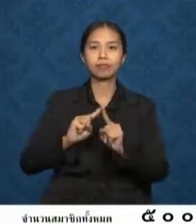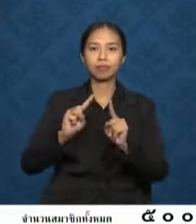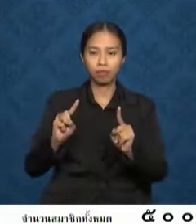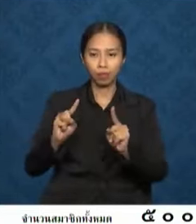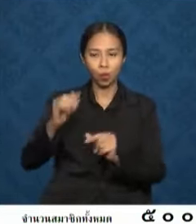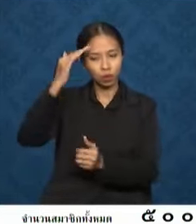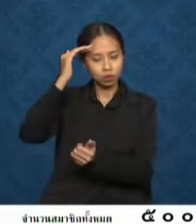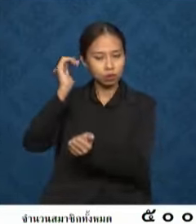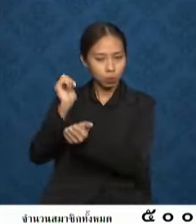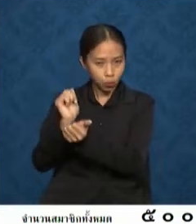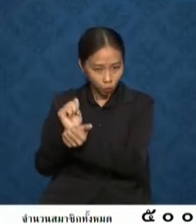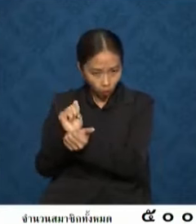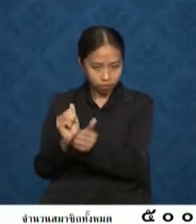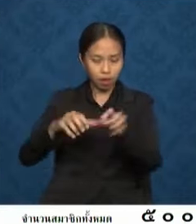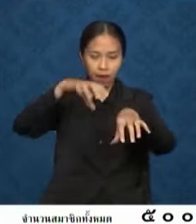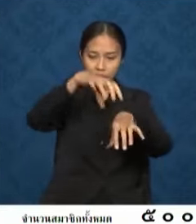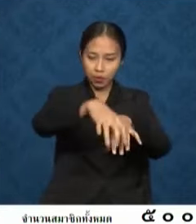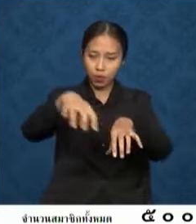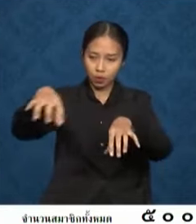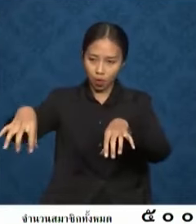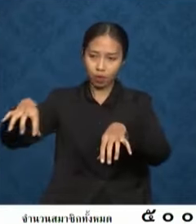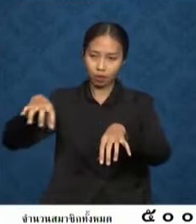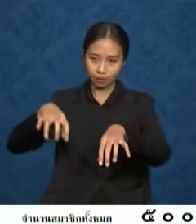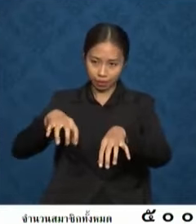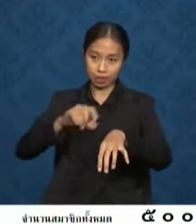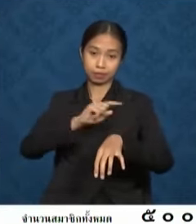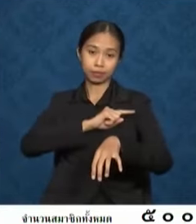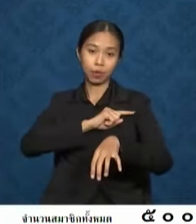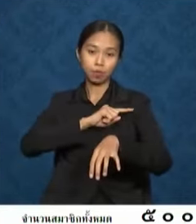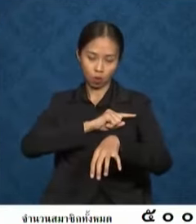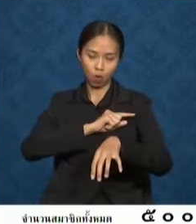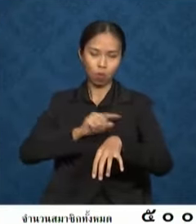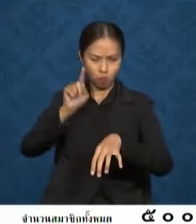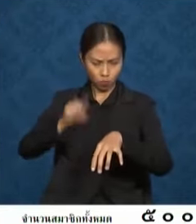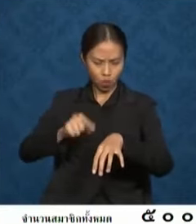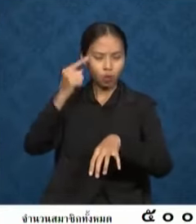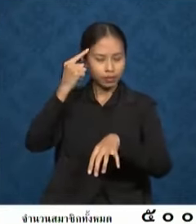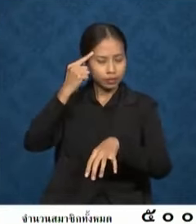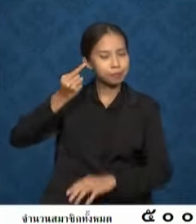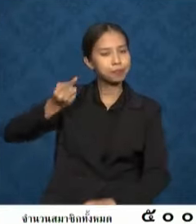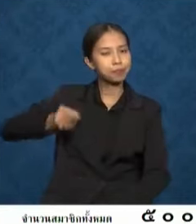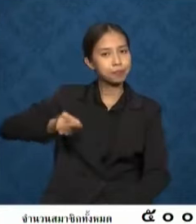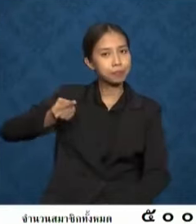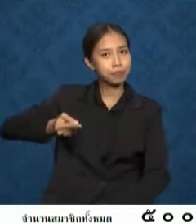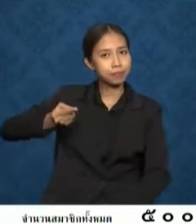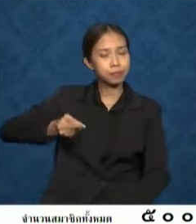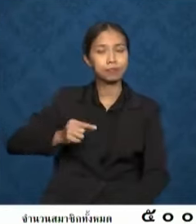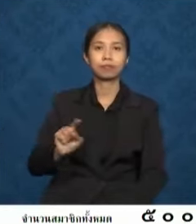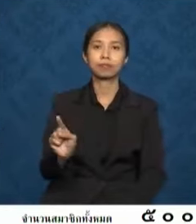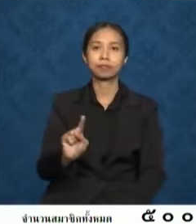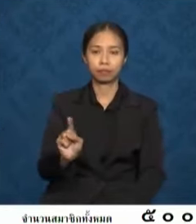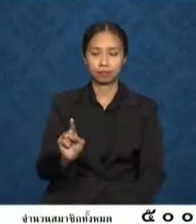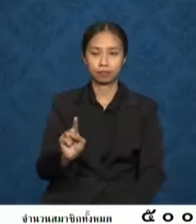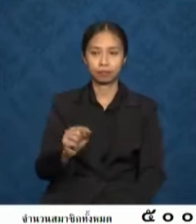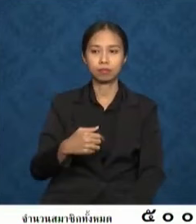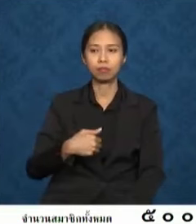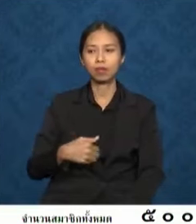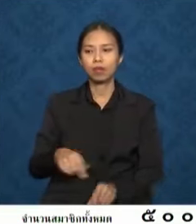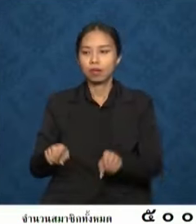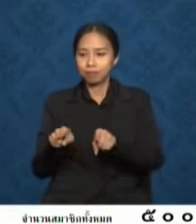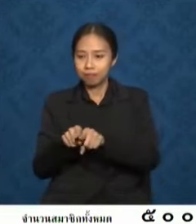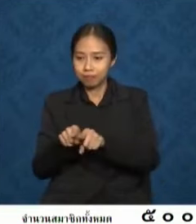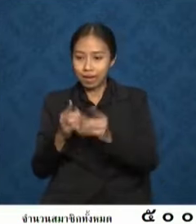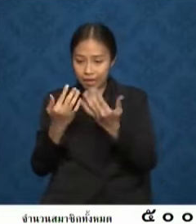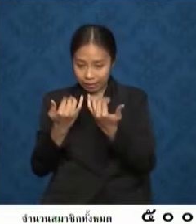ตำรวจและหน่วยงานที่เกี่ยวข้องต้องตระหนักอยู่ในใจตนเองเสมอก็คือการพยายามทำให้